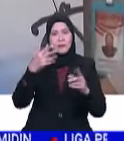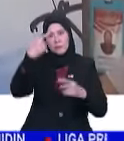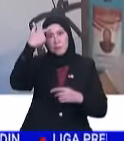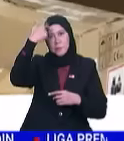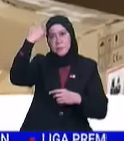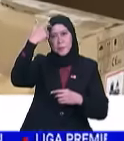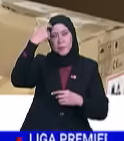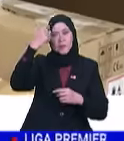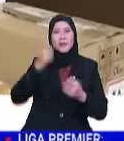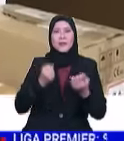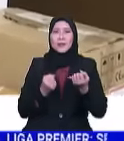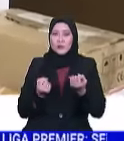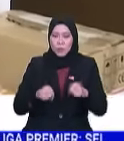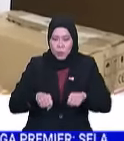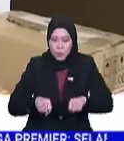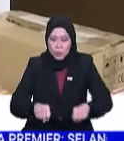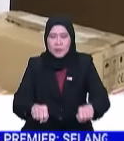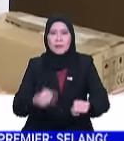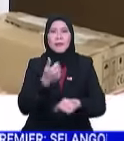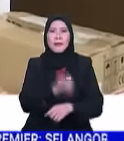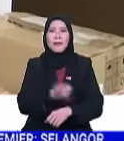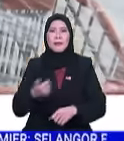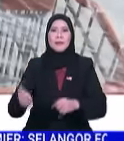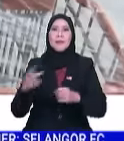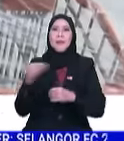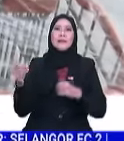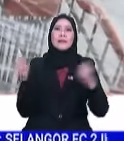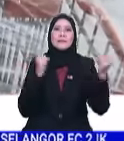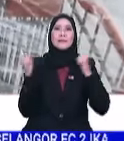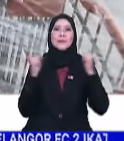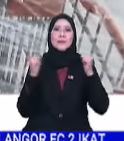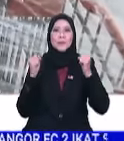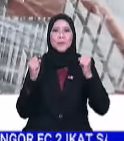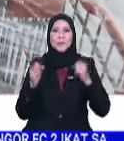badan, troli, rak ubatan dan peti sejuk.